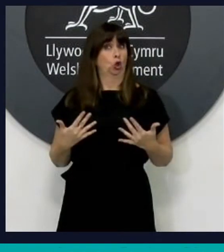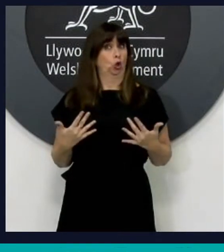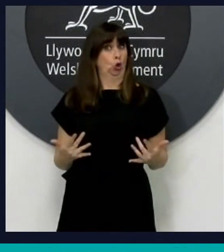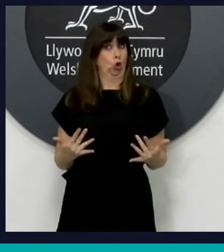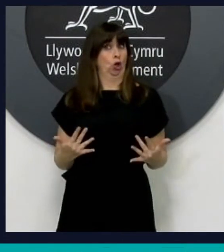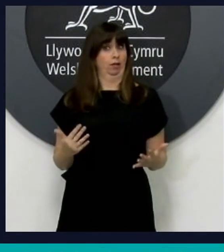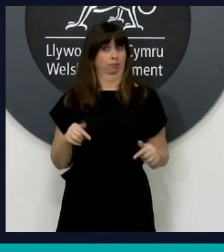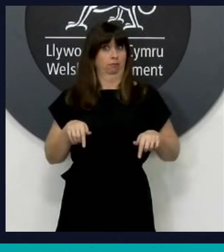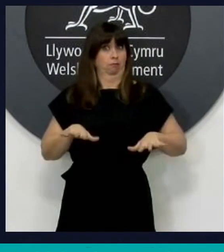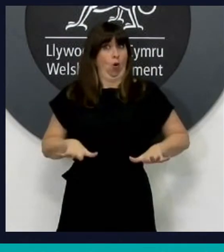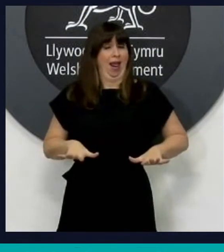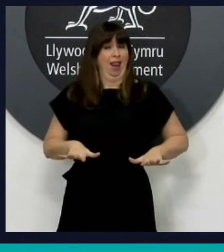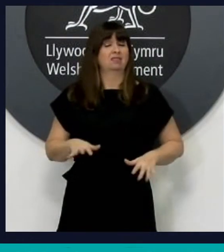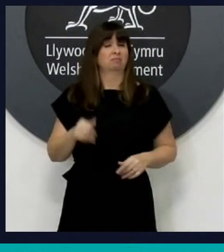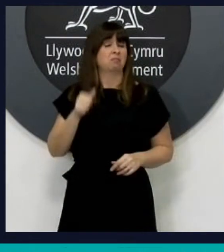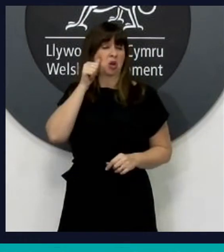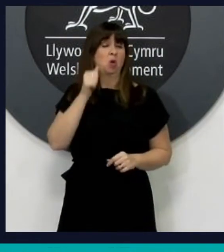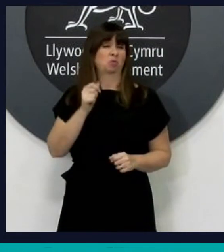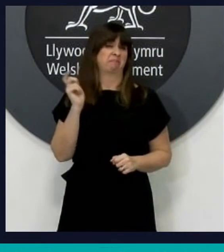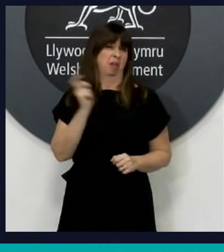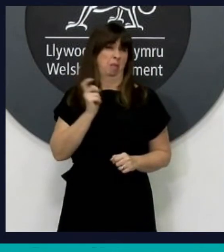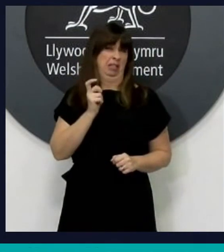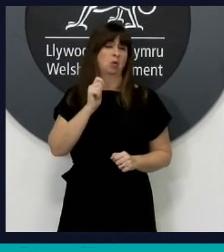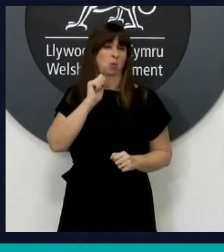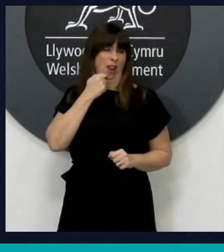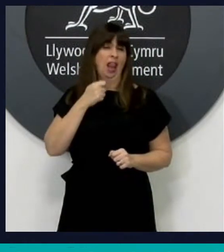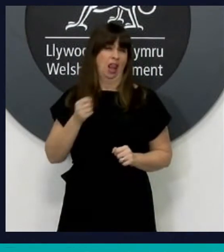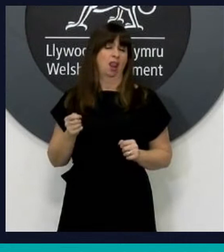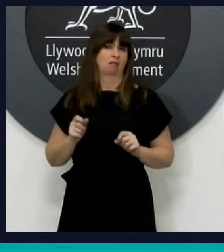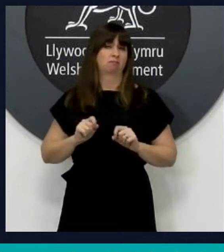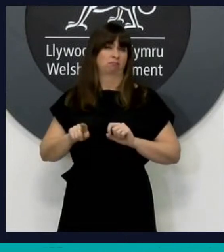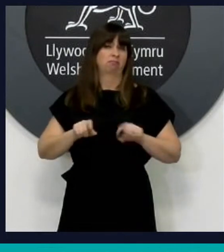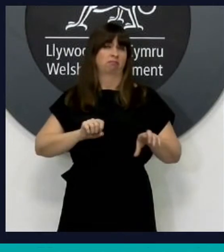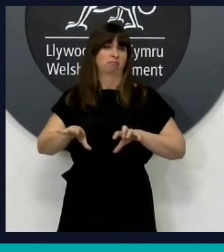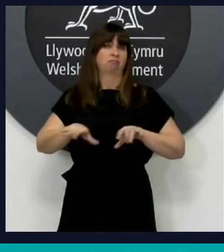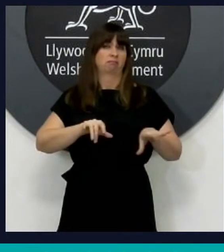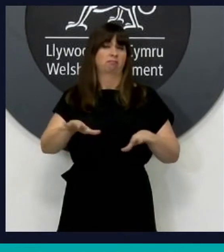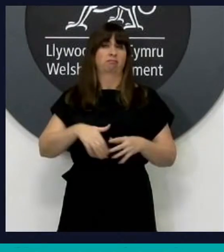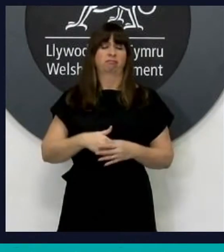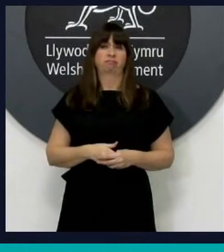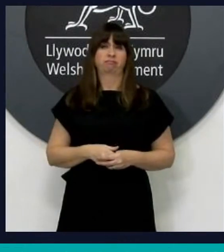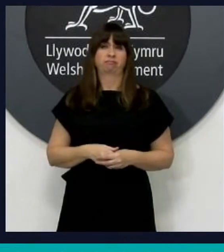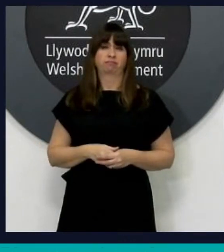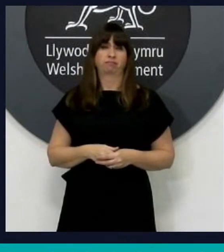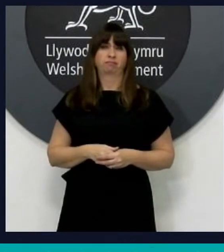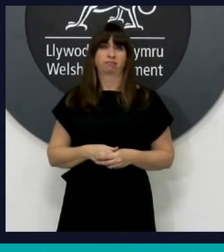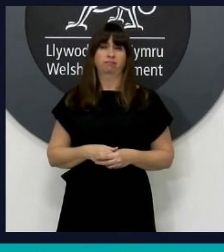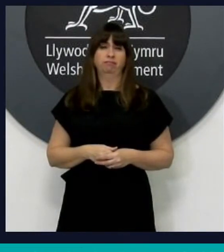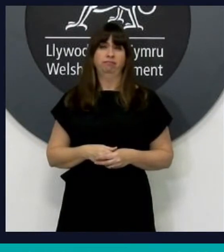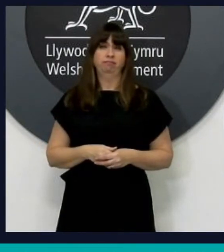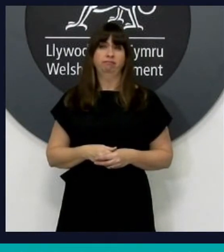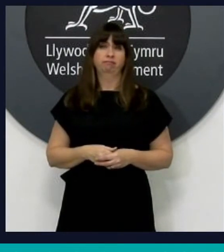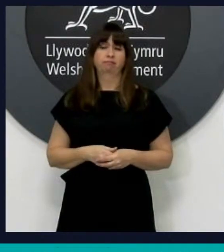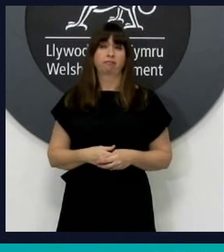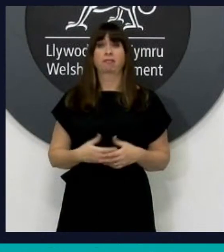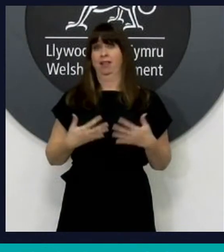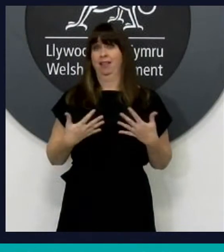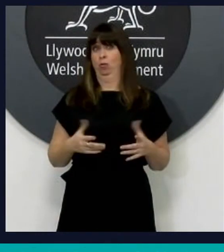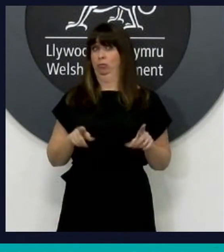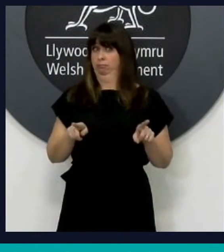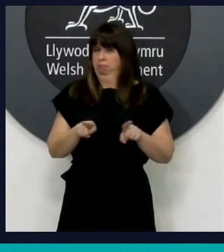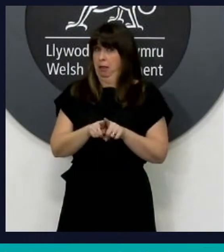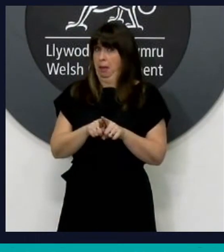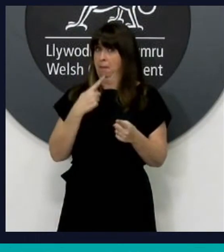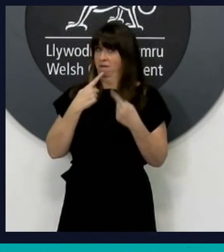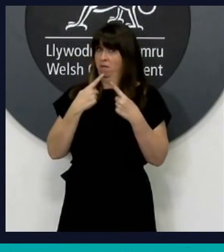is simply a question of time before it does. Mi fyddwn ni yn edrych ar y sefyllfa yn wyneb y newidiadau ni'n